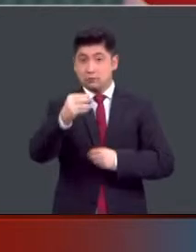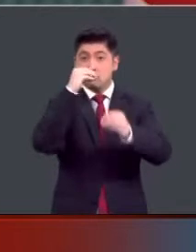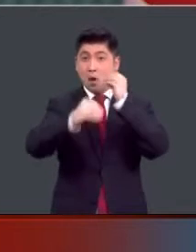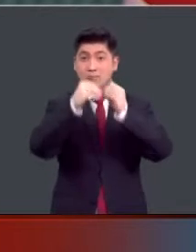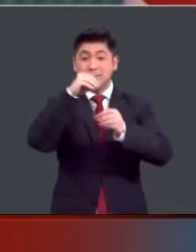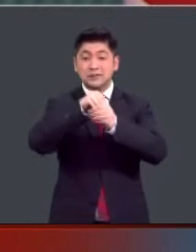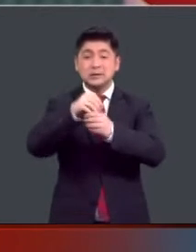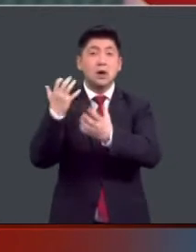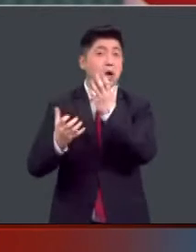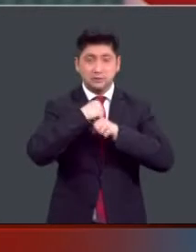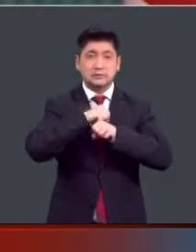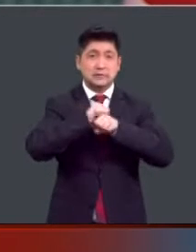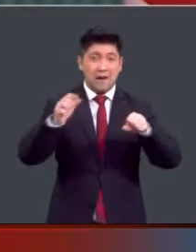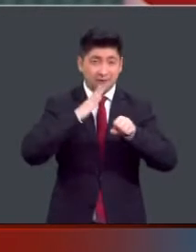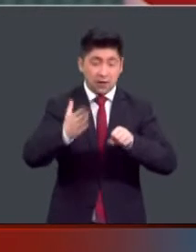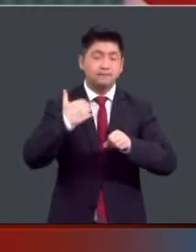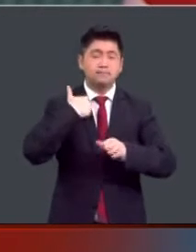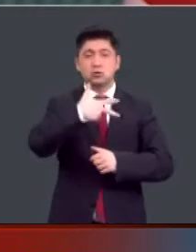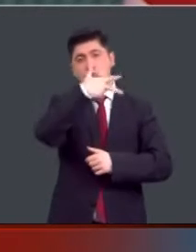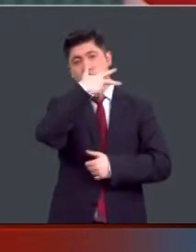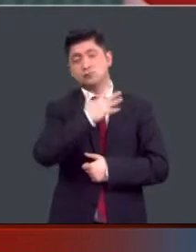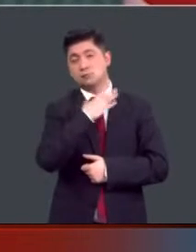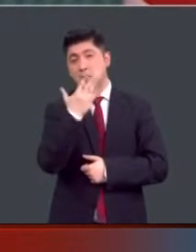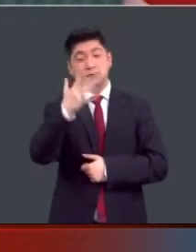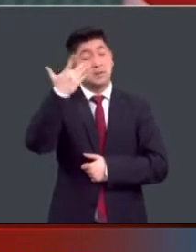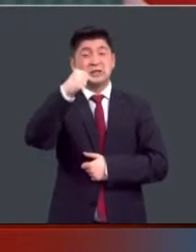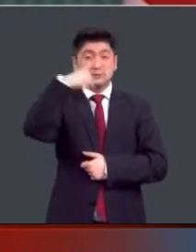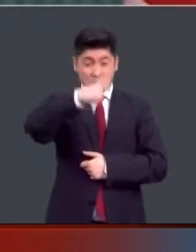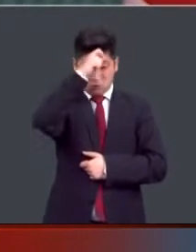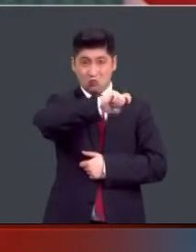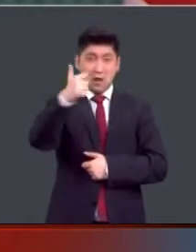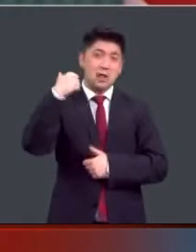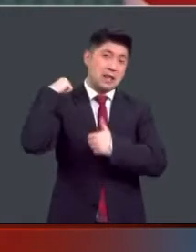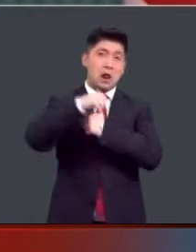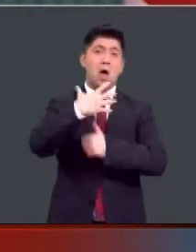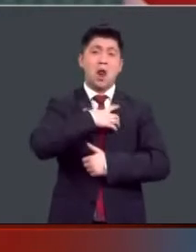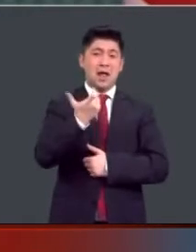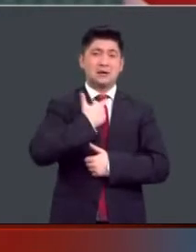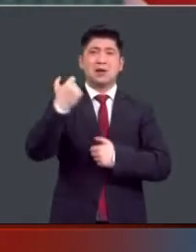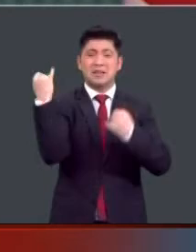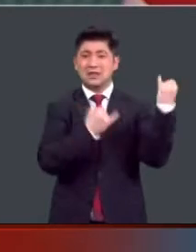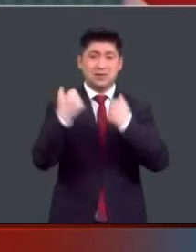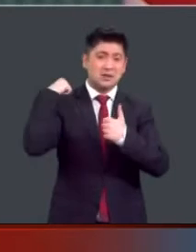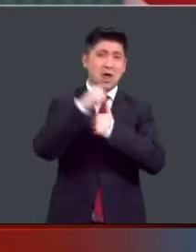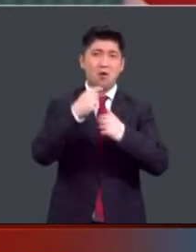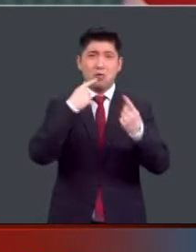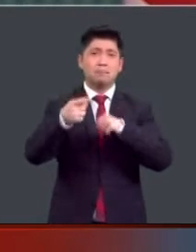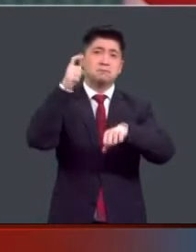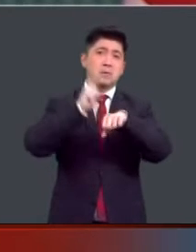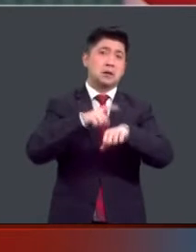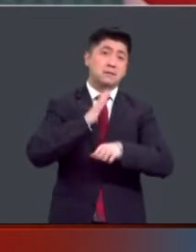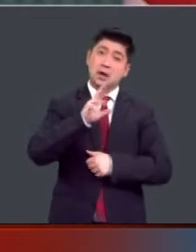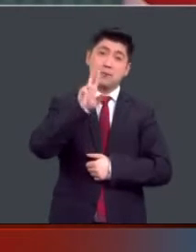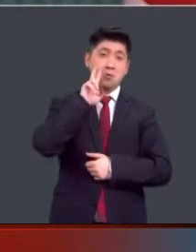tartışmasının vakti gelmiştir dedi Belki de şimdi Türkiye'nin tekrar Yeni bir anayasayı tartışmasının vakti